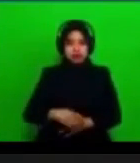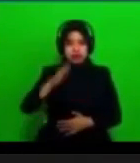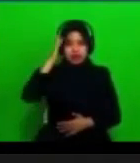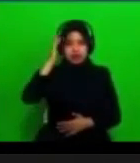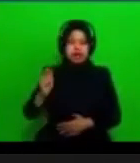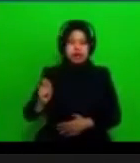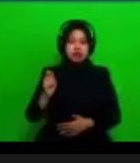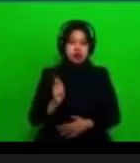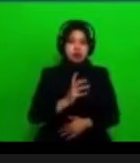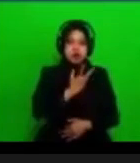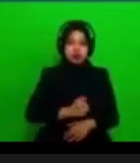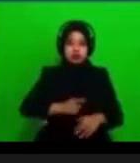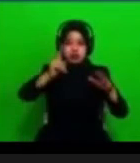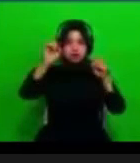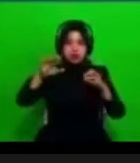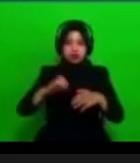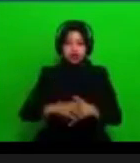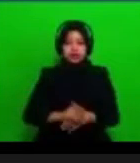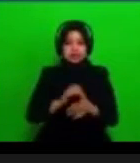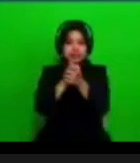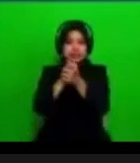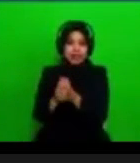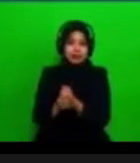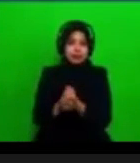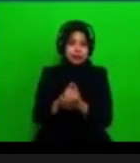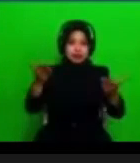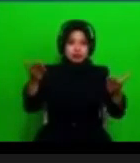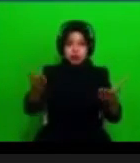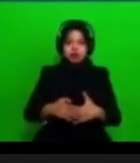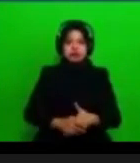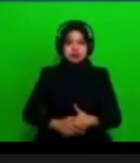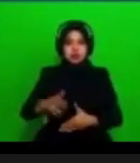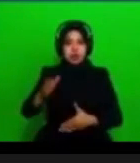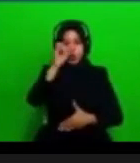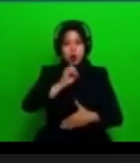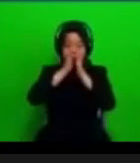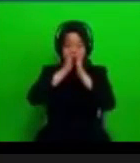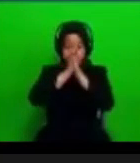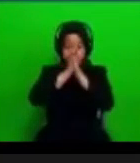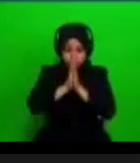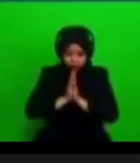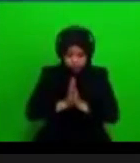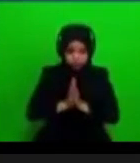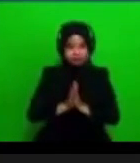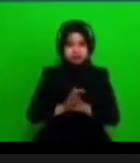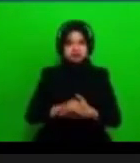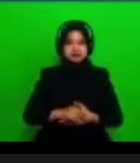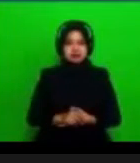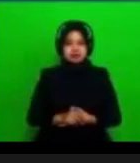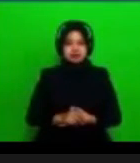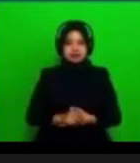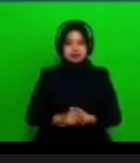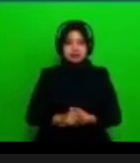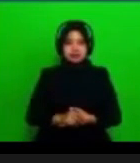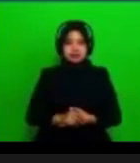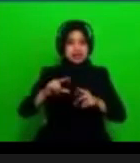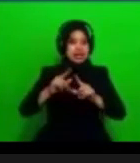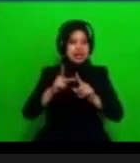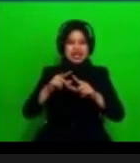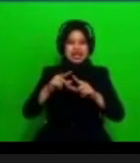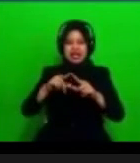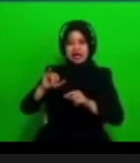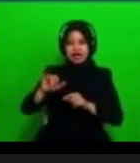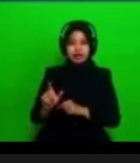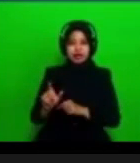Assalamualaikum warahmatullahi wabarakatuh. Salam sejahtera bagi kita semua. Om Swastiastu, Namo Buddhaya, salam kebajikan,